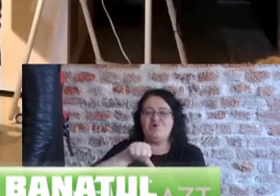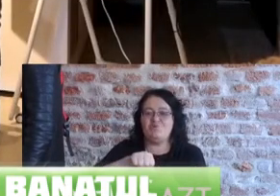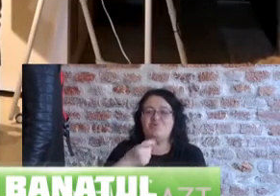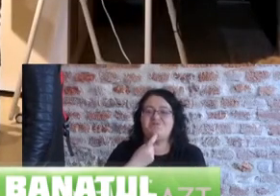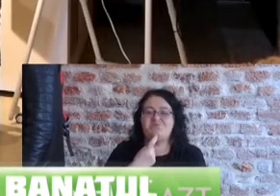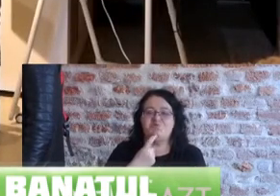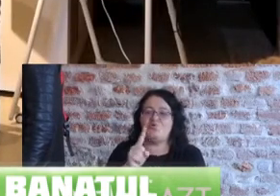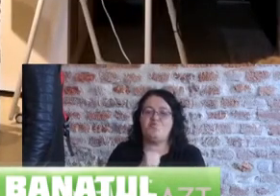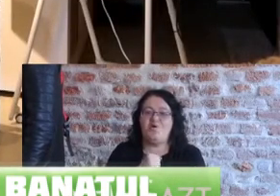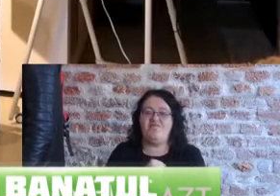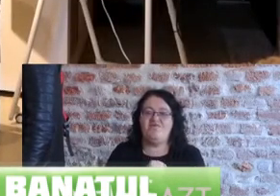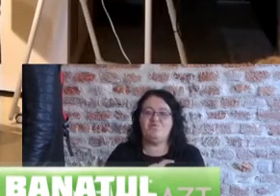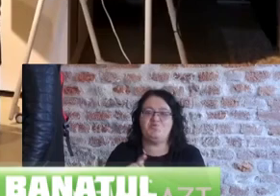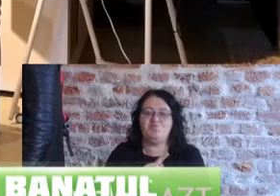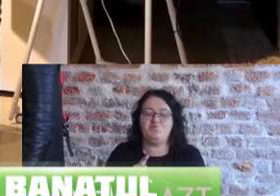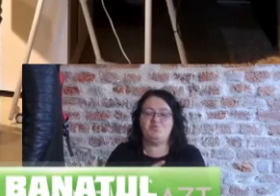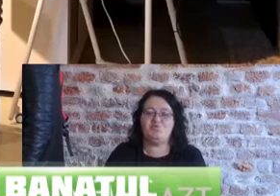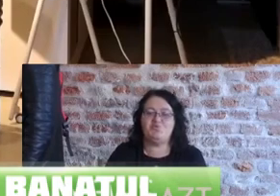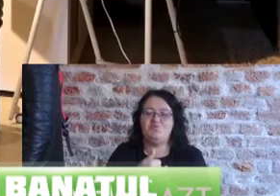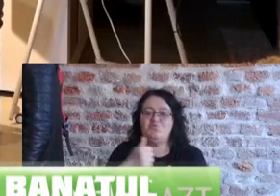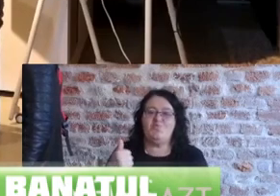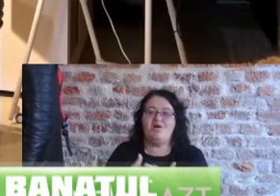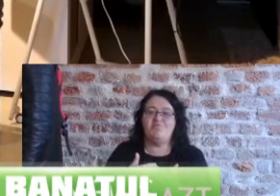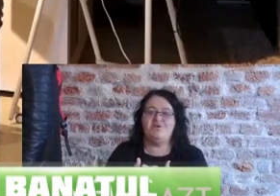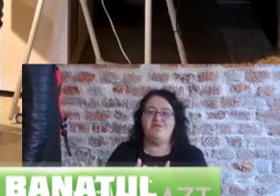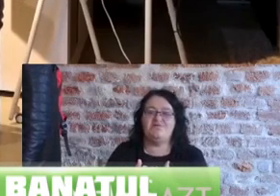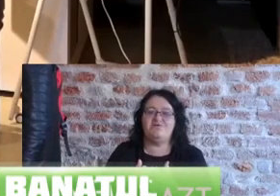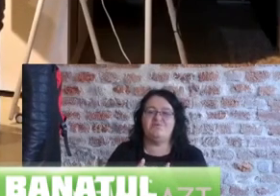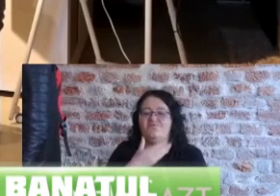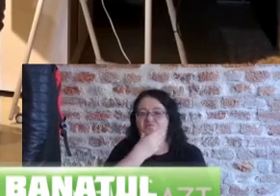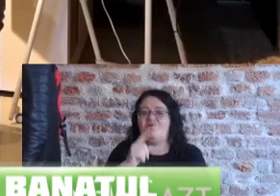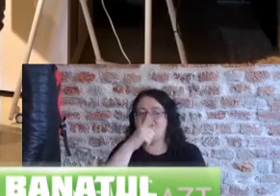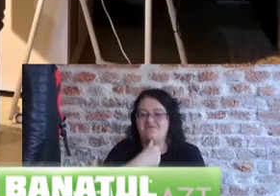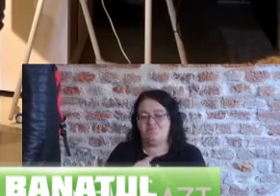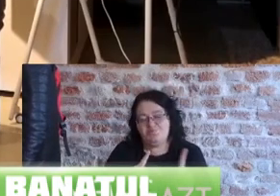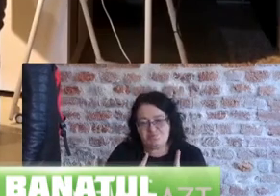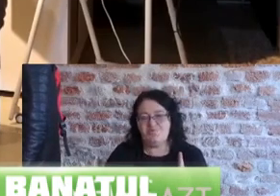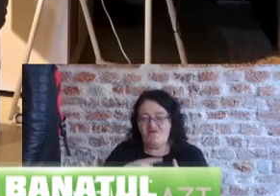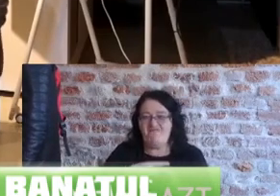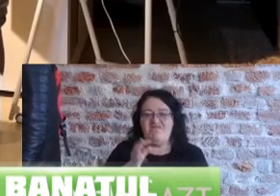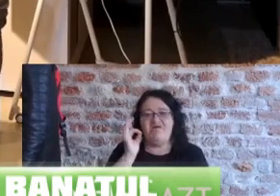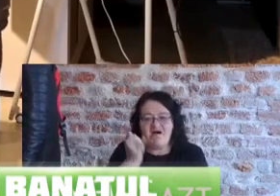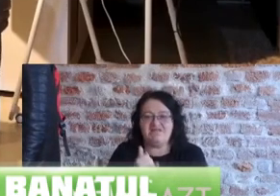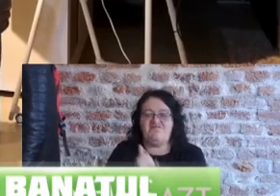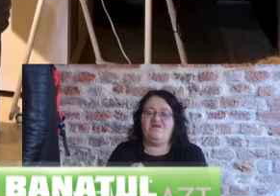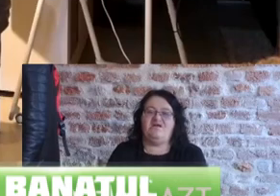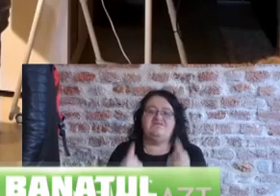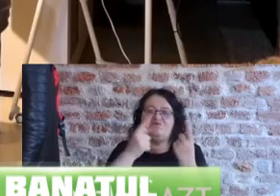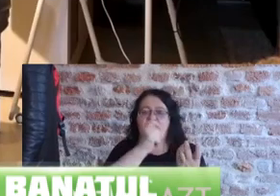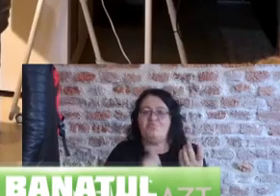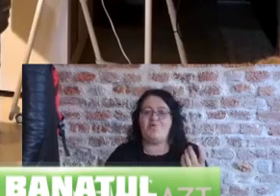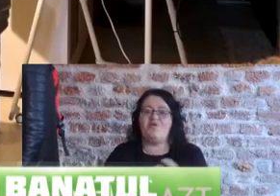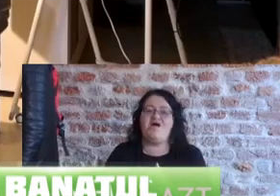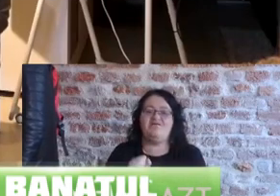am făcut aici o chestie doar pentru bela figura, ci va exista la sfârșit un